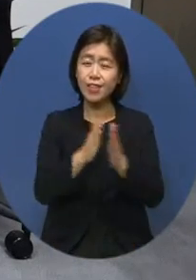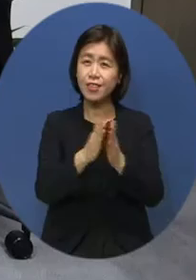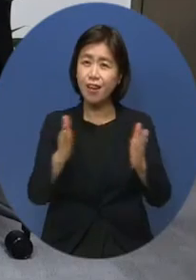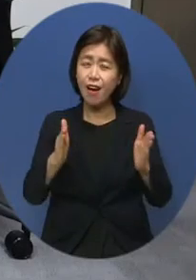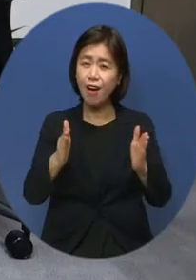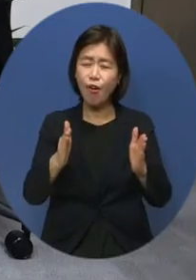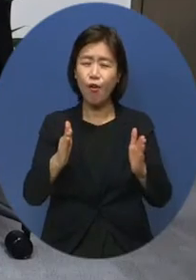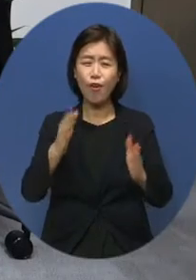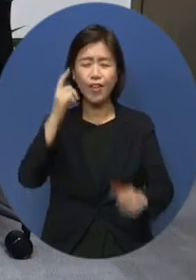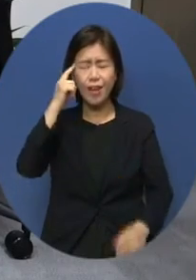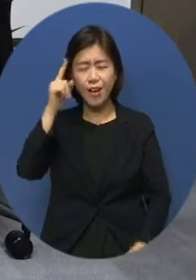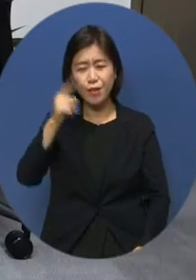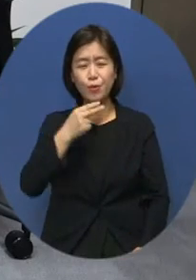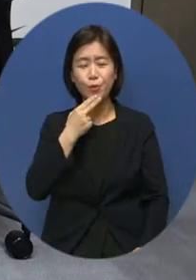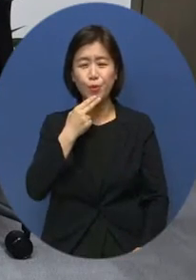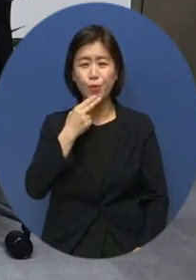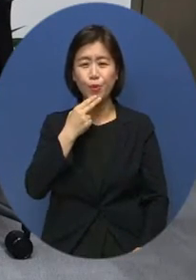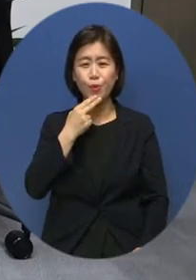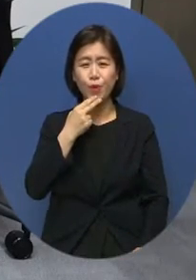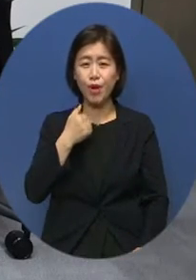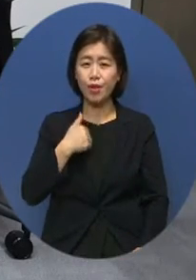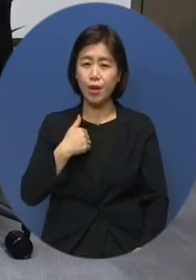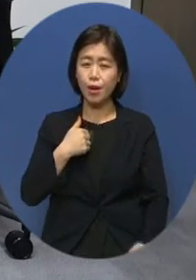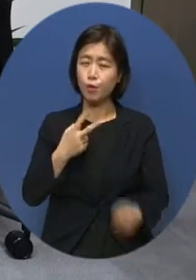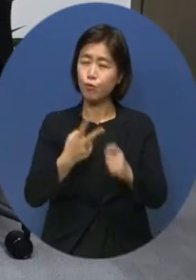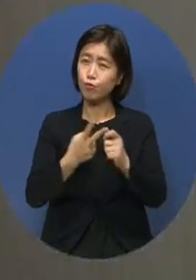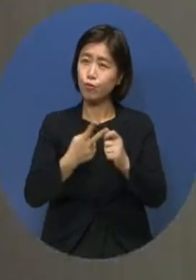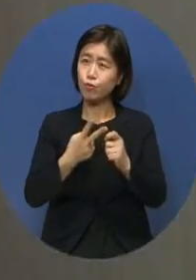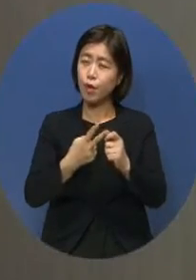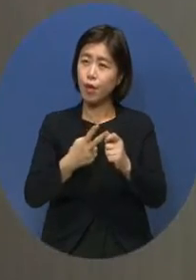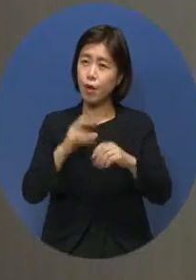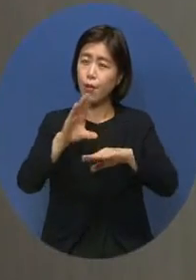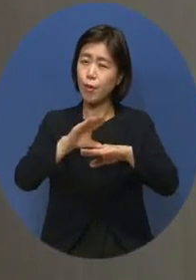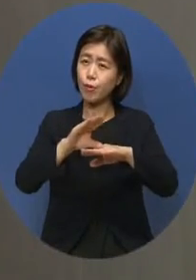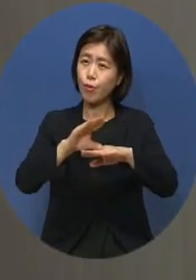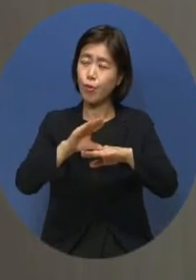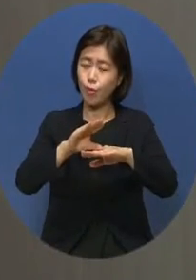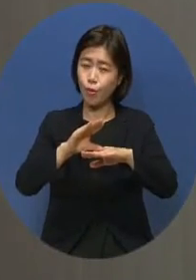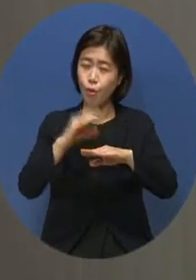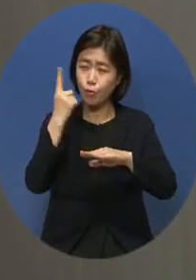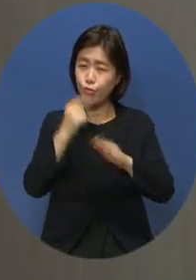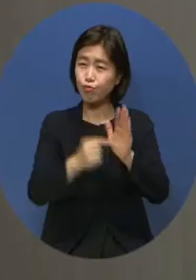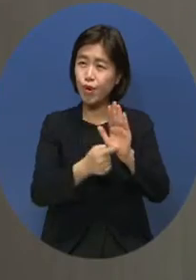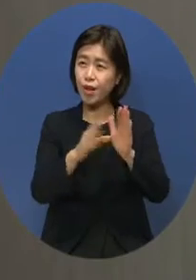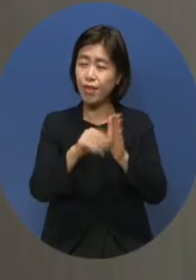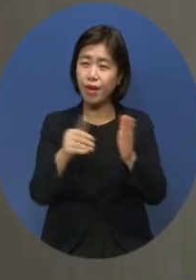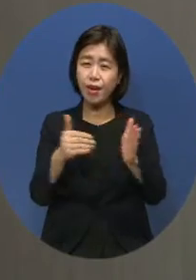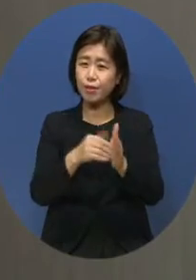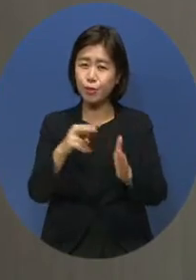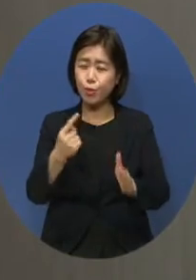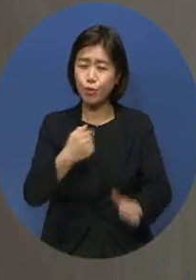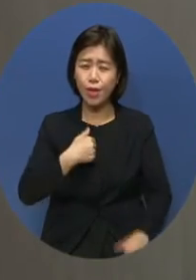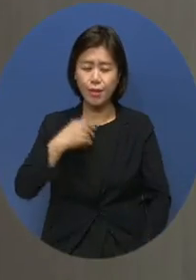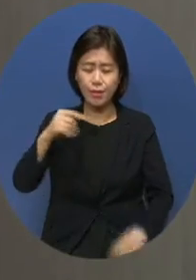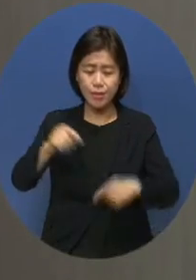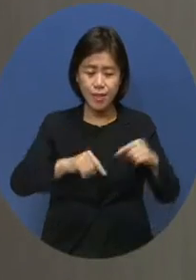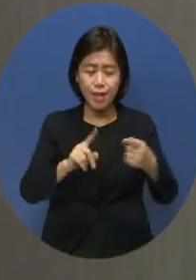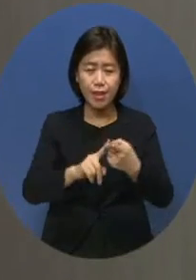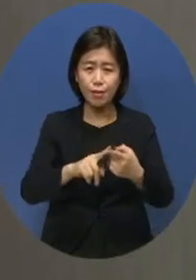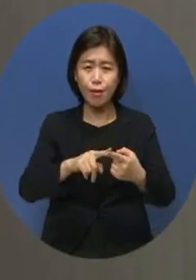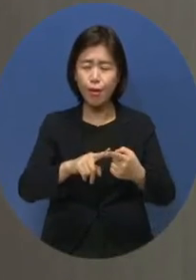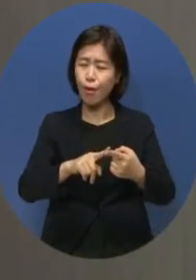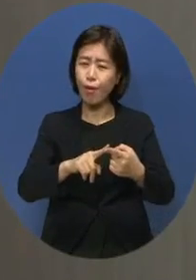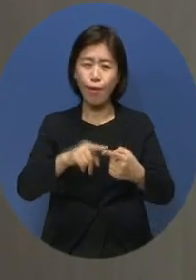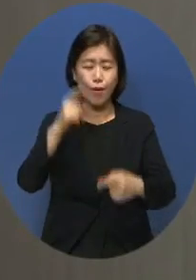번째 출연에서만까지도 생각하지 못했었는데 제가 정치를 하는 이유는 그 전에 뭐 창작